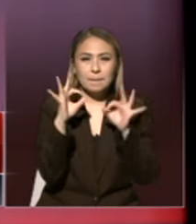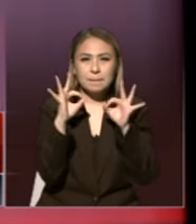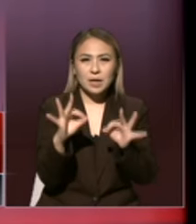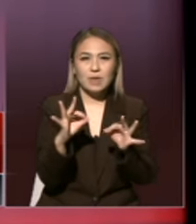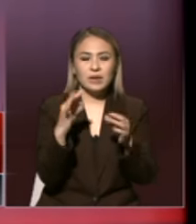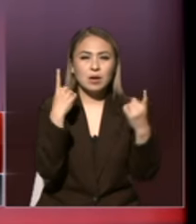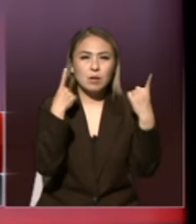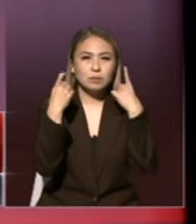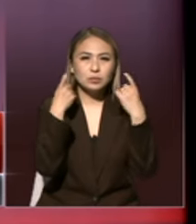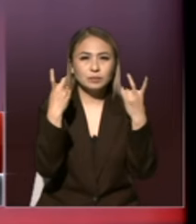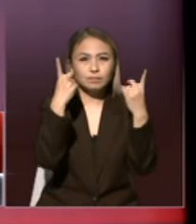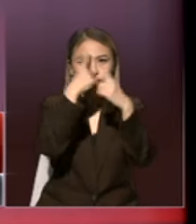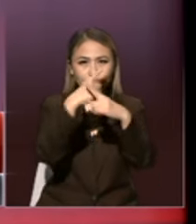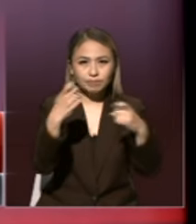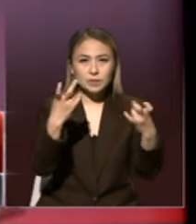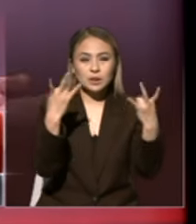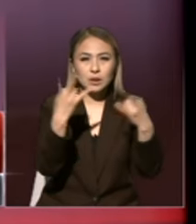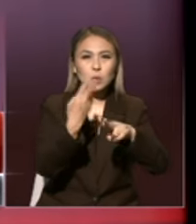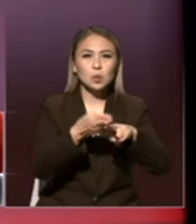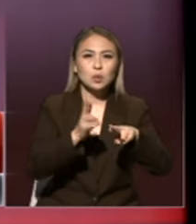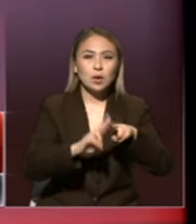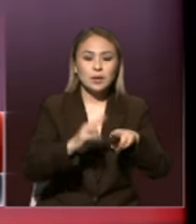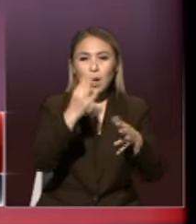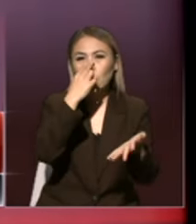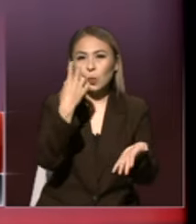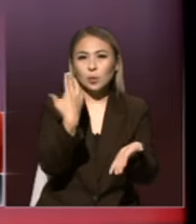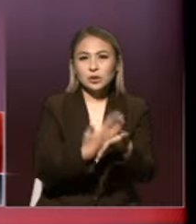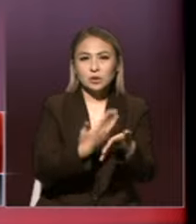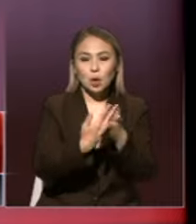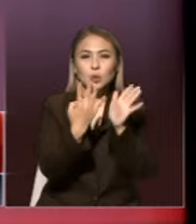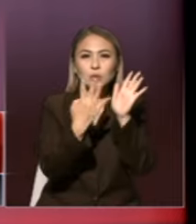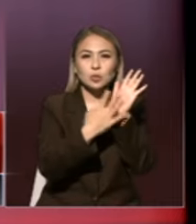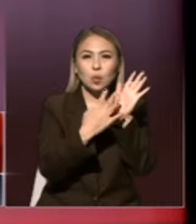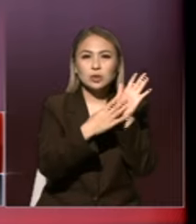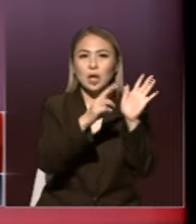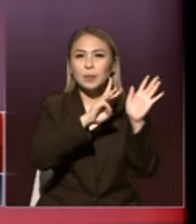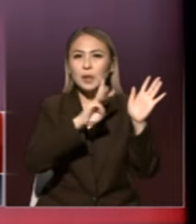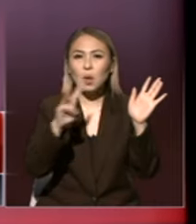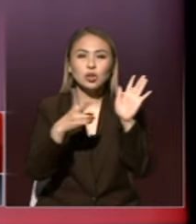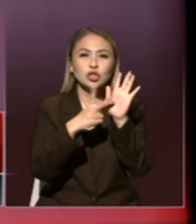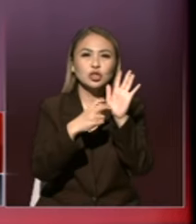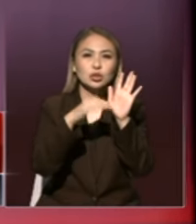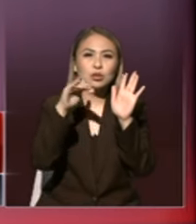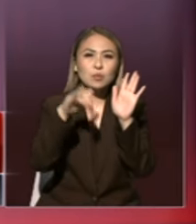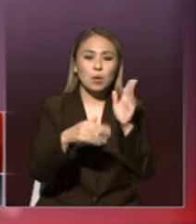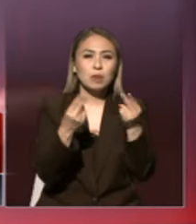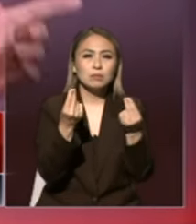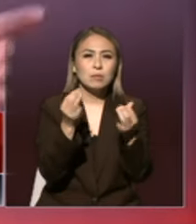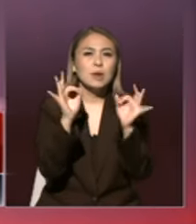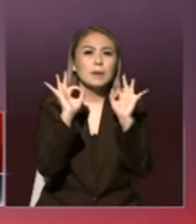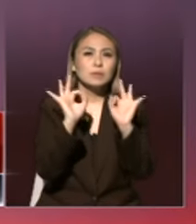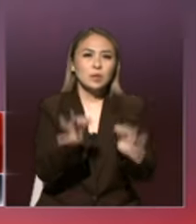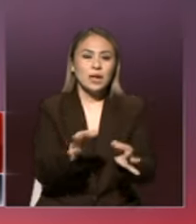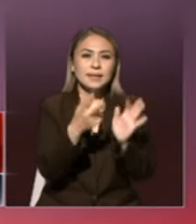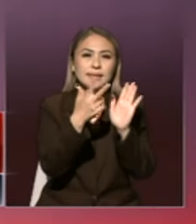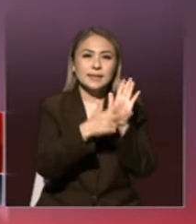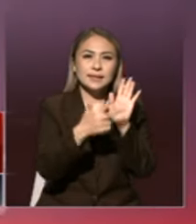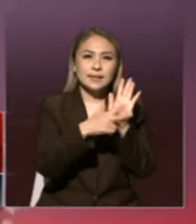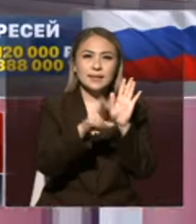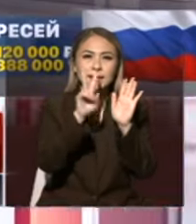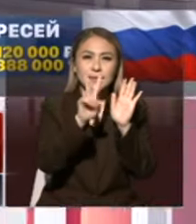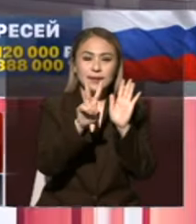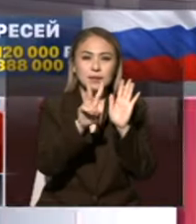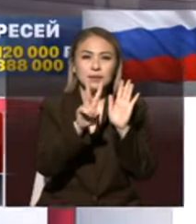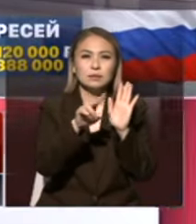анық ақпарат беру керек. Сондықтан да мына жерде көрсетіп отырған 9 миллион 700, иә, ол баға дұрыс. Бүгін таңда осындай 82 жаңа